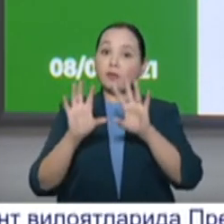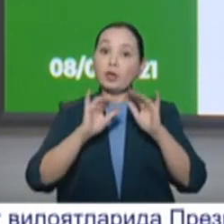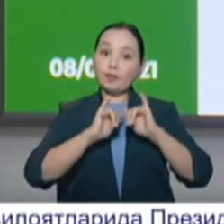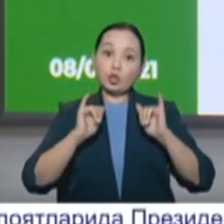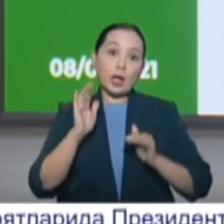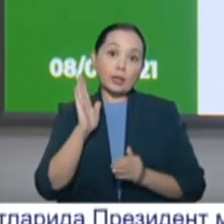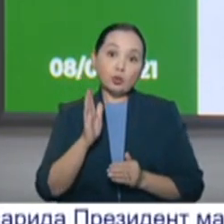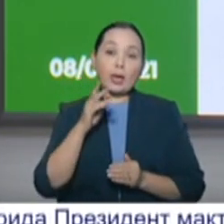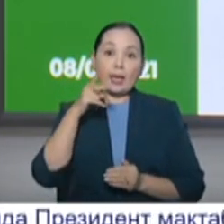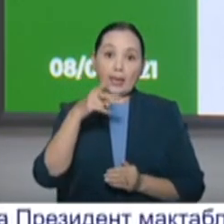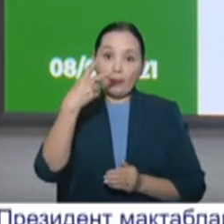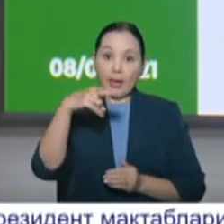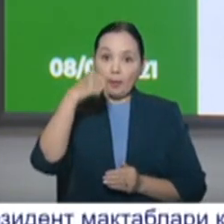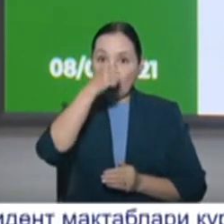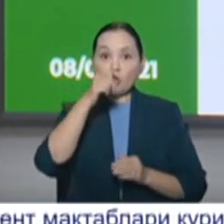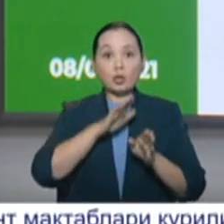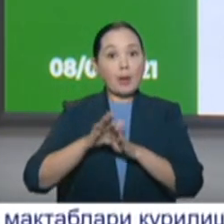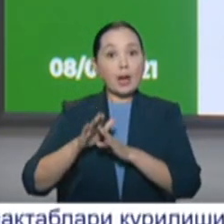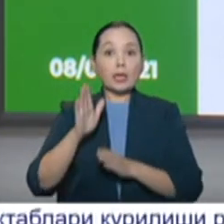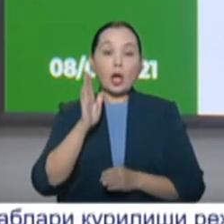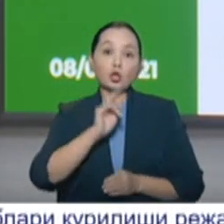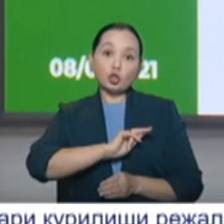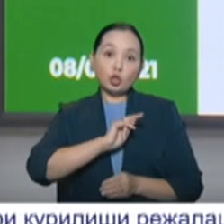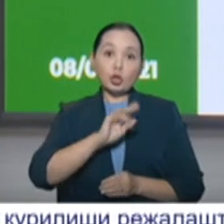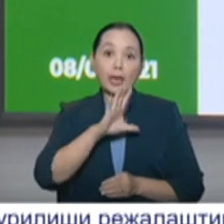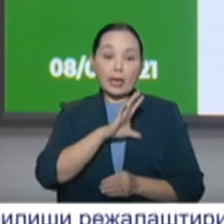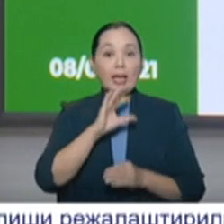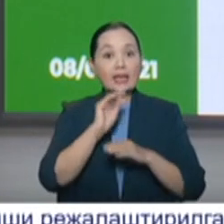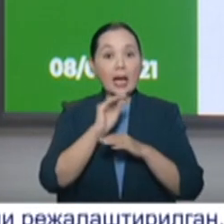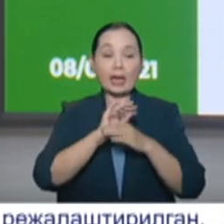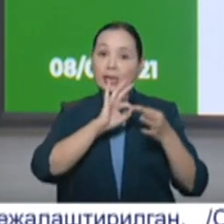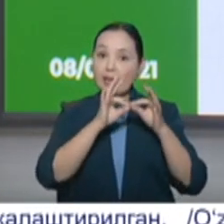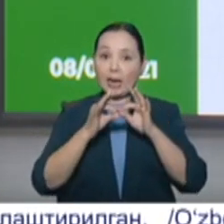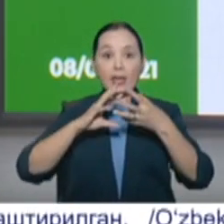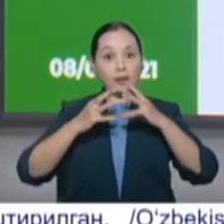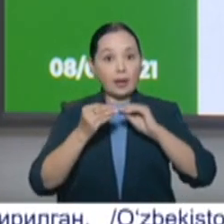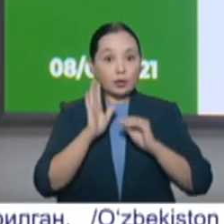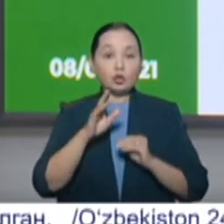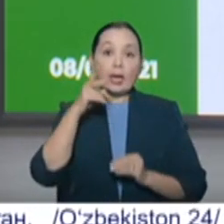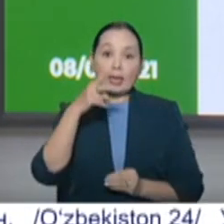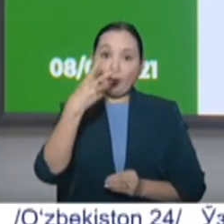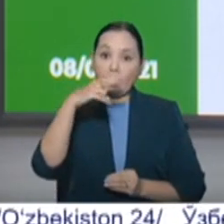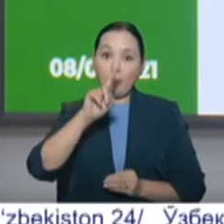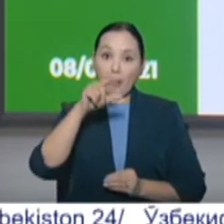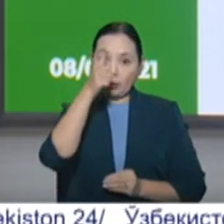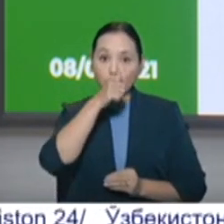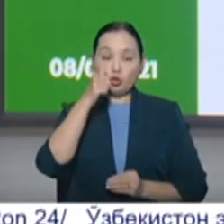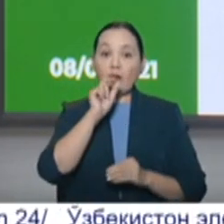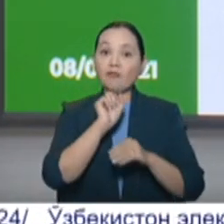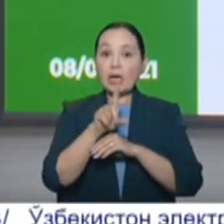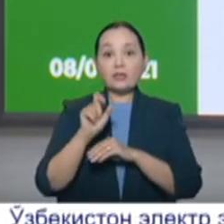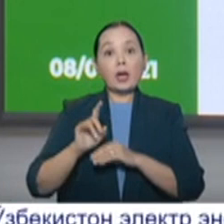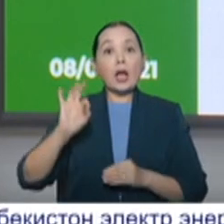bo'yicha 2020 yilda amalga oshirilgan ishlarning tanqidiy tahliliy natijalar hamda 2021 yildagi ustuvor